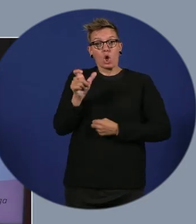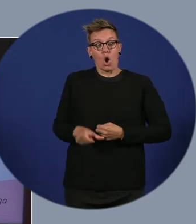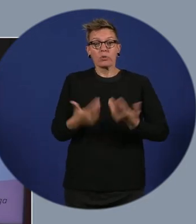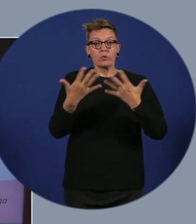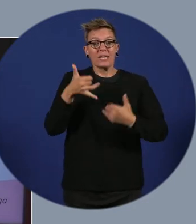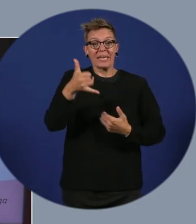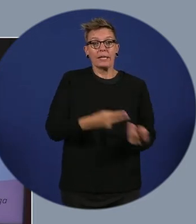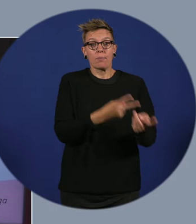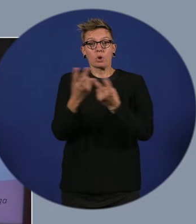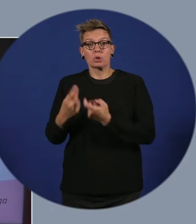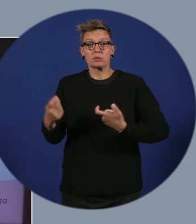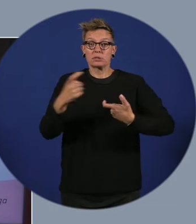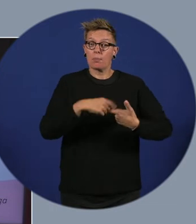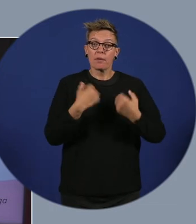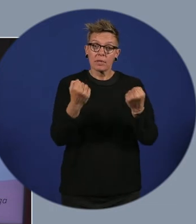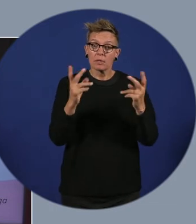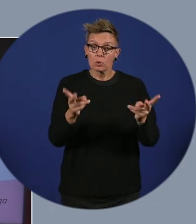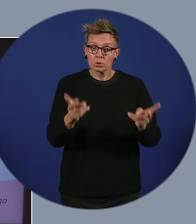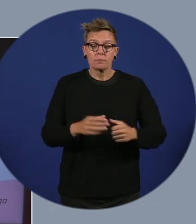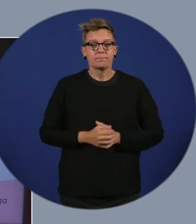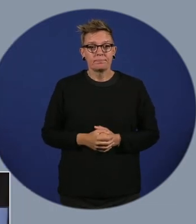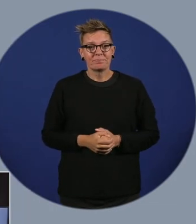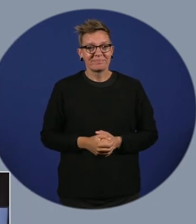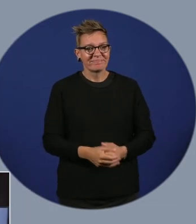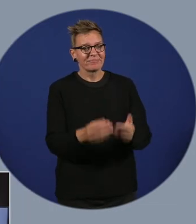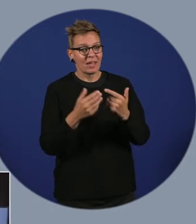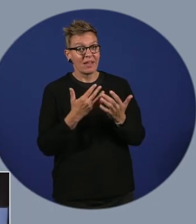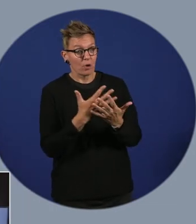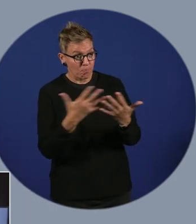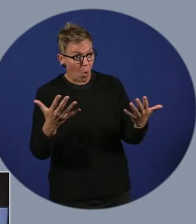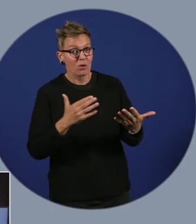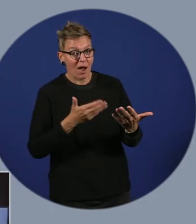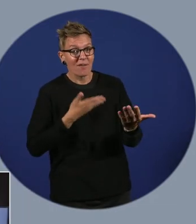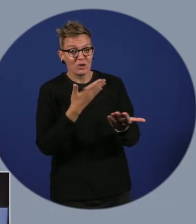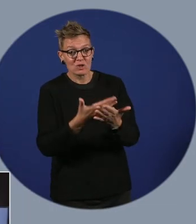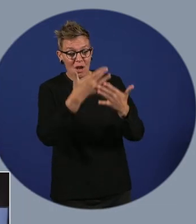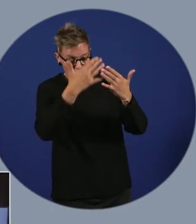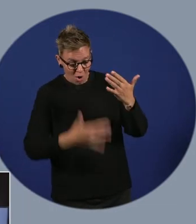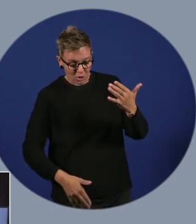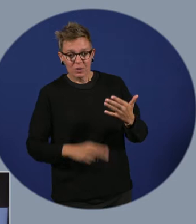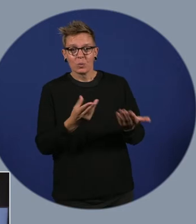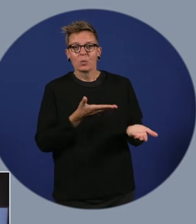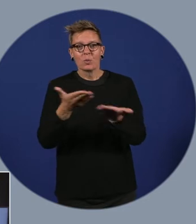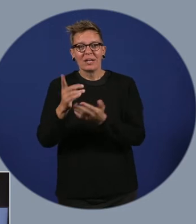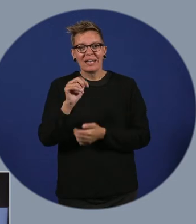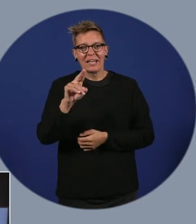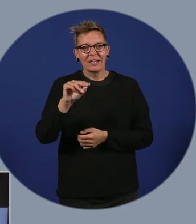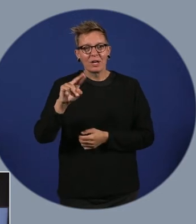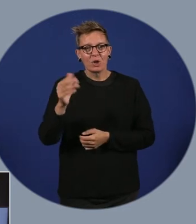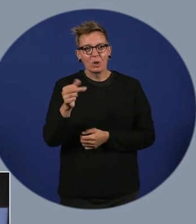demokratiska sammanhang. Ja, ja men det var en radda där. Jag tänker att jag lämnar över ordet till Lena Nyberg som står bredvid dig